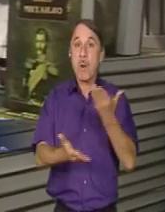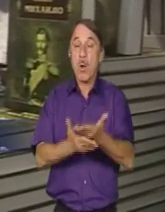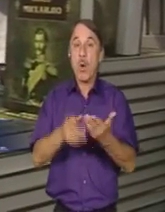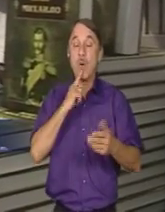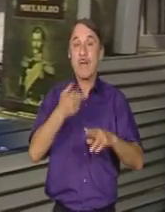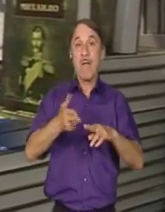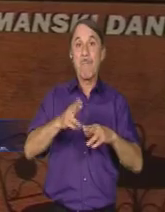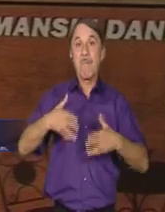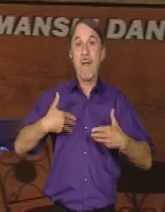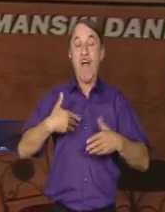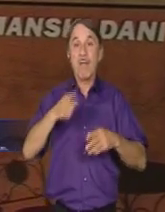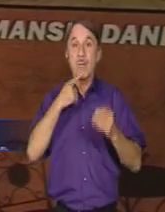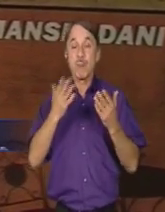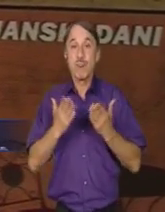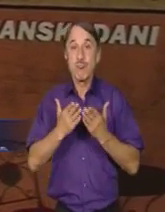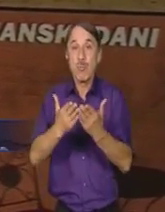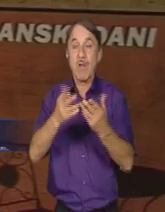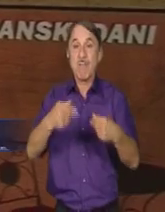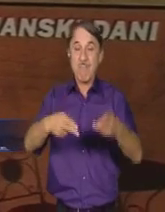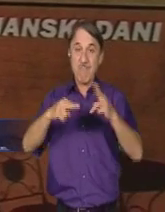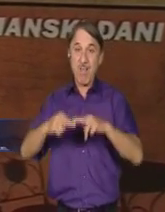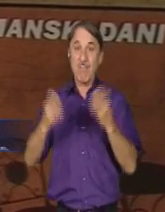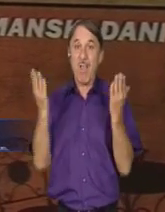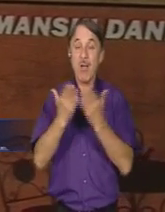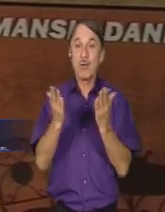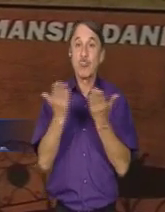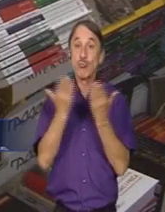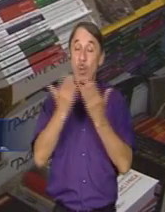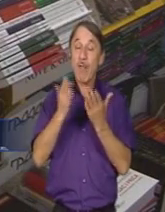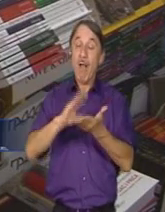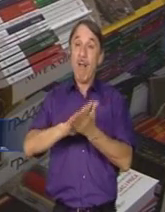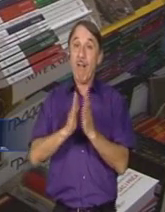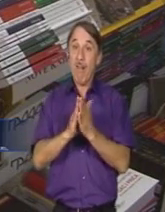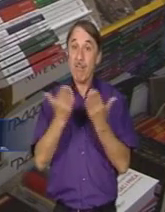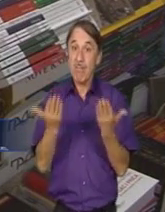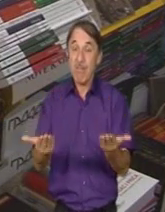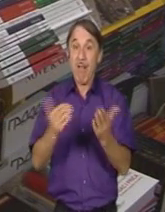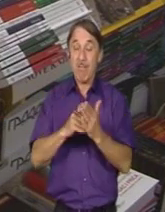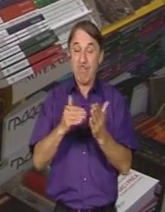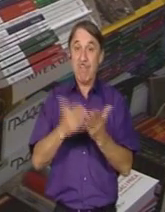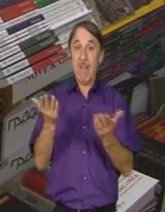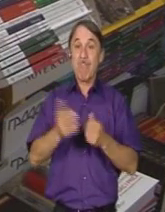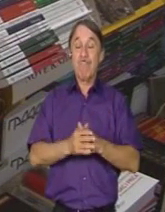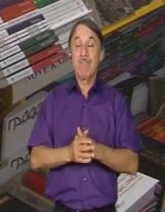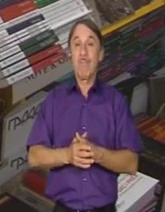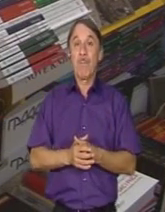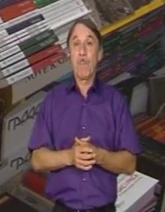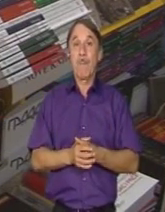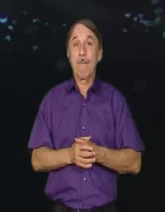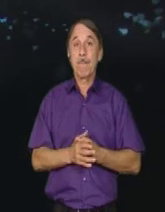one neodlučne sugrađane koji bi da se vrate ili možda tek otkriju svet između korica dobre knjige.